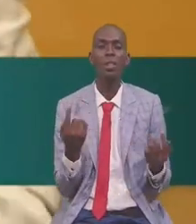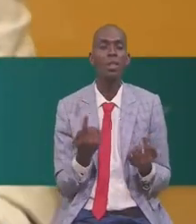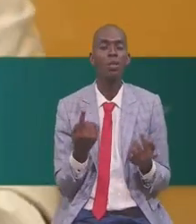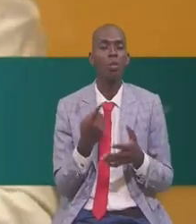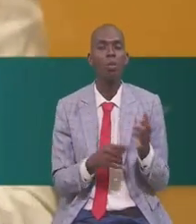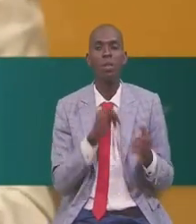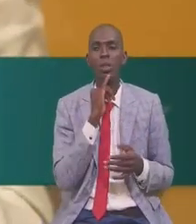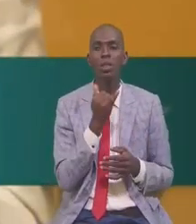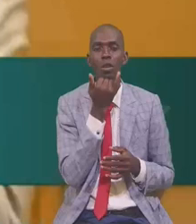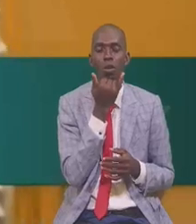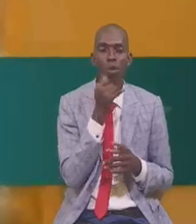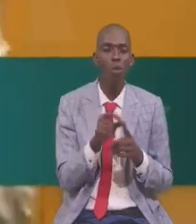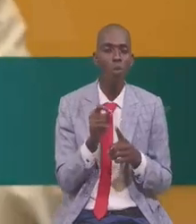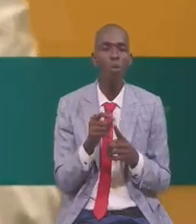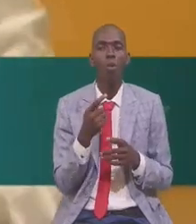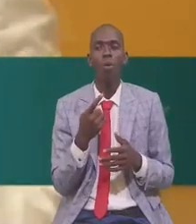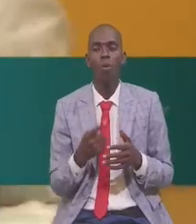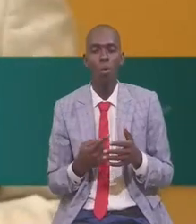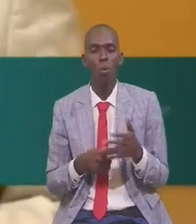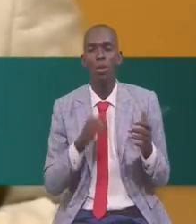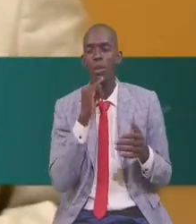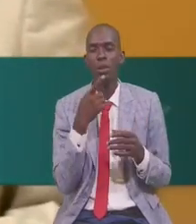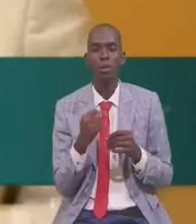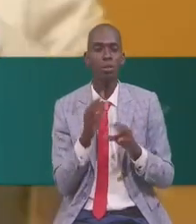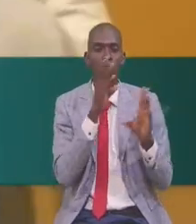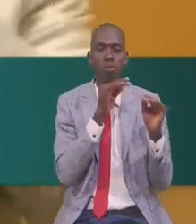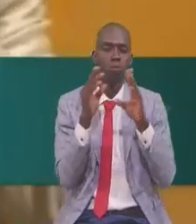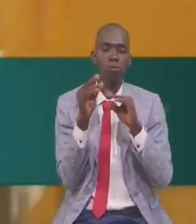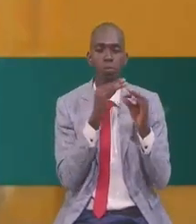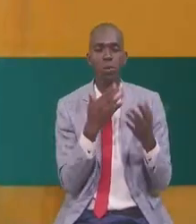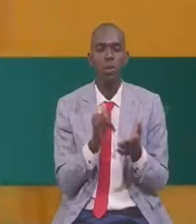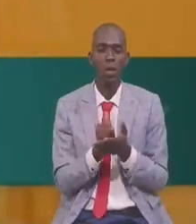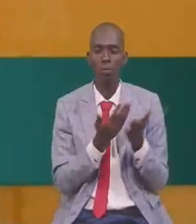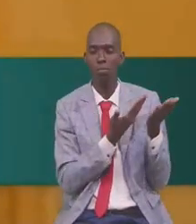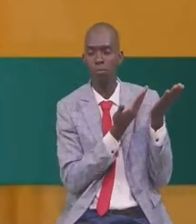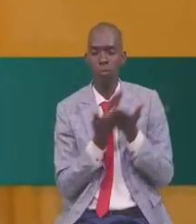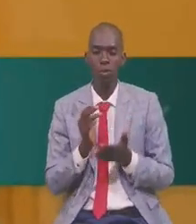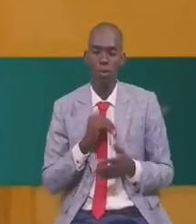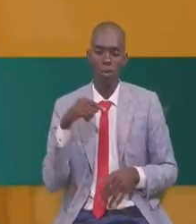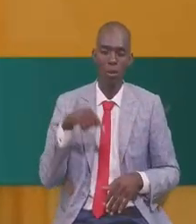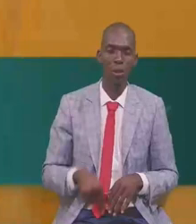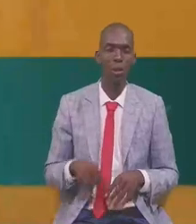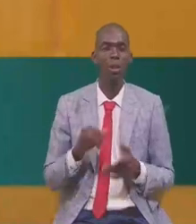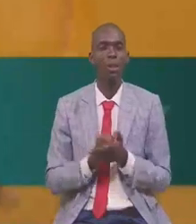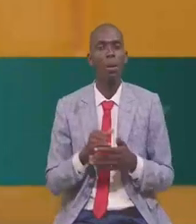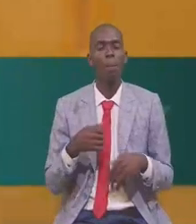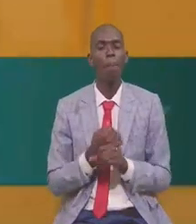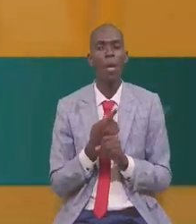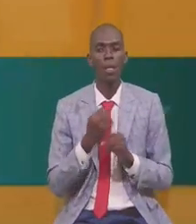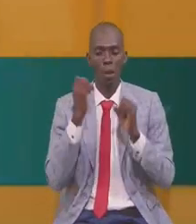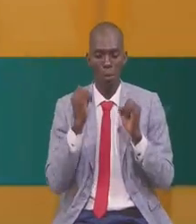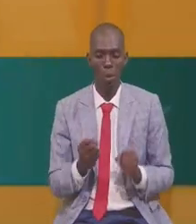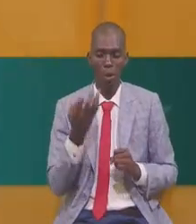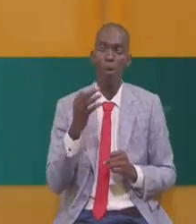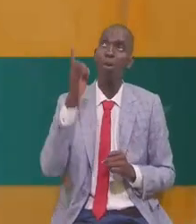Quelle est la mauvaise chose? Quel est le bavardage qui nous fait tomber, qui rend la puissance de Dieu à quitter notre